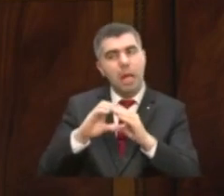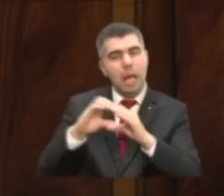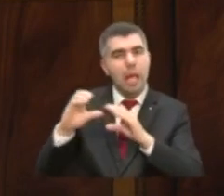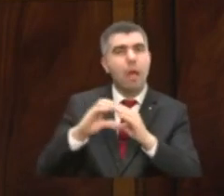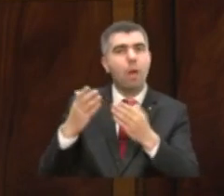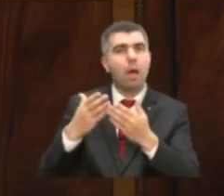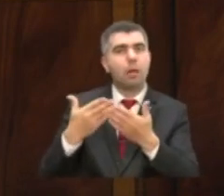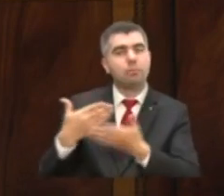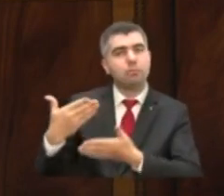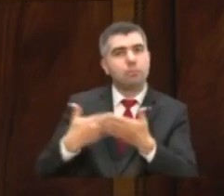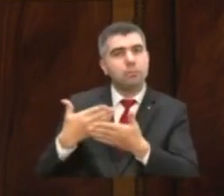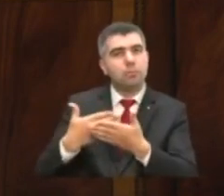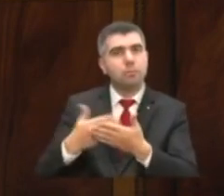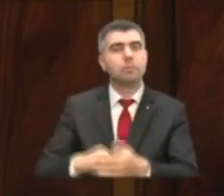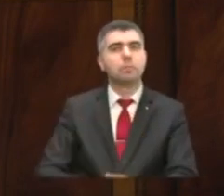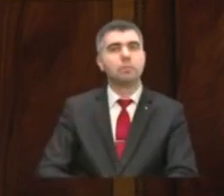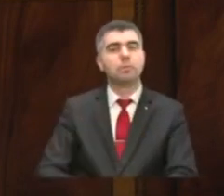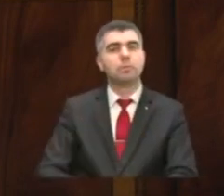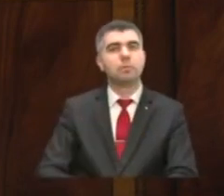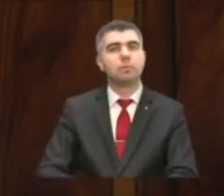موقع كل واحد، لأنه